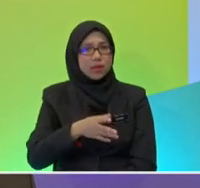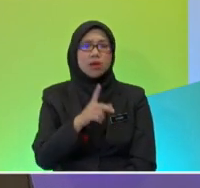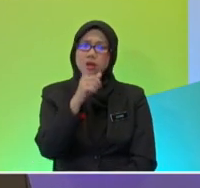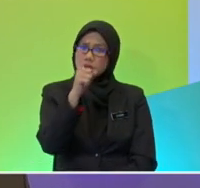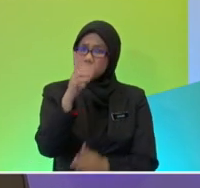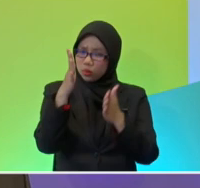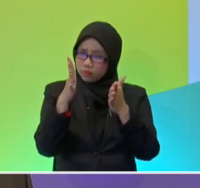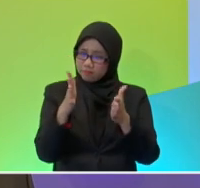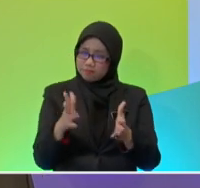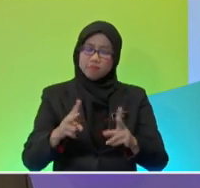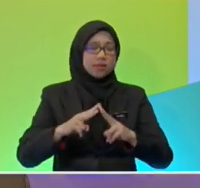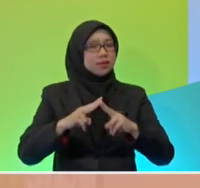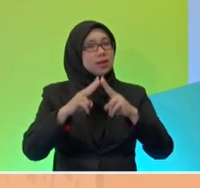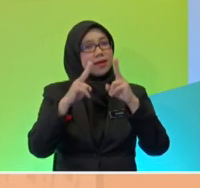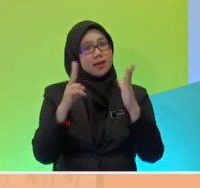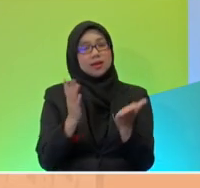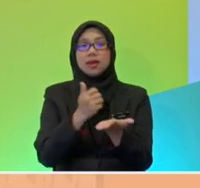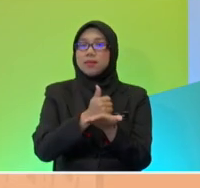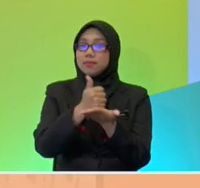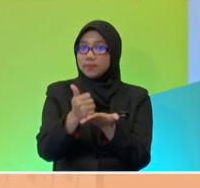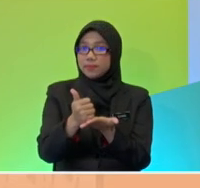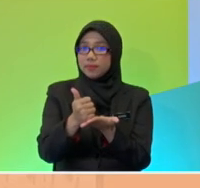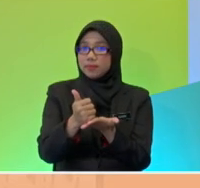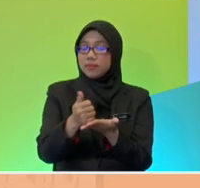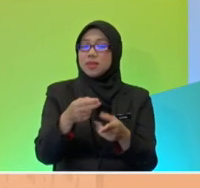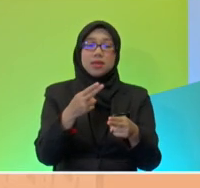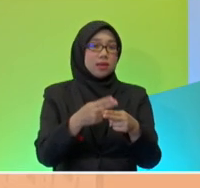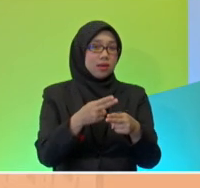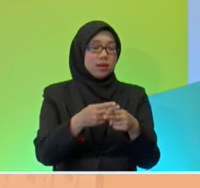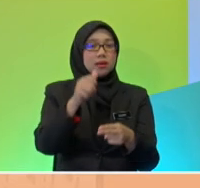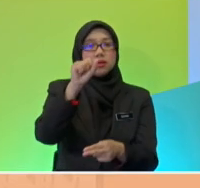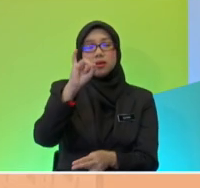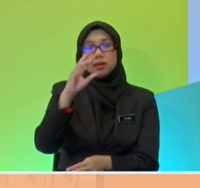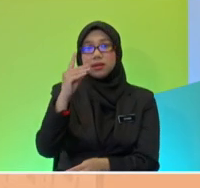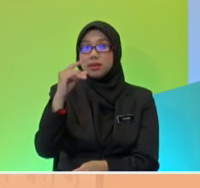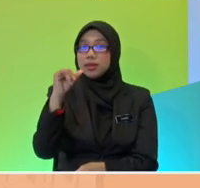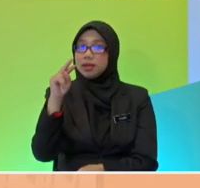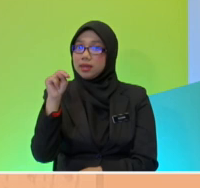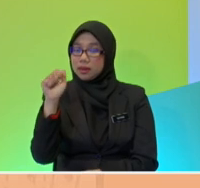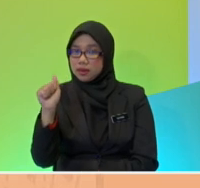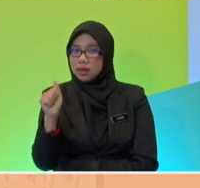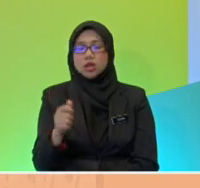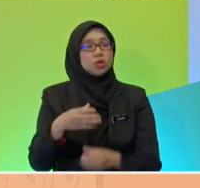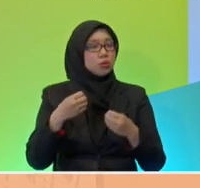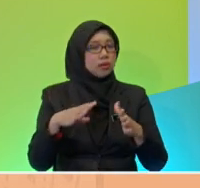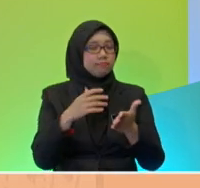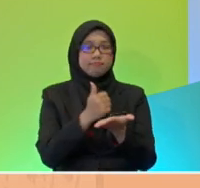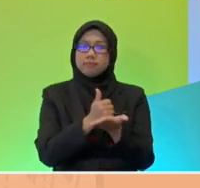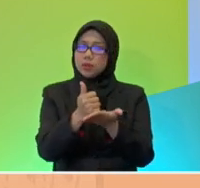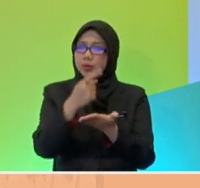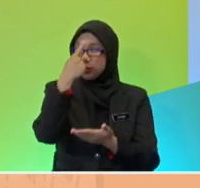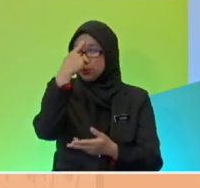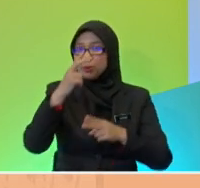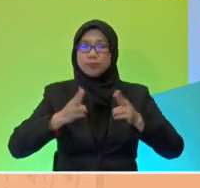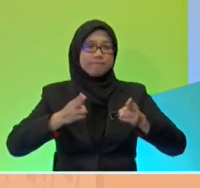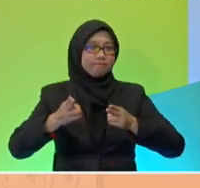yang sangat amanah Khadijah telah mengamanahkan Nabi Muhammad Shallallahu Alaihi Wasallam untuk menguruskan